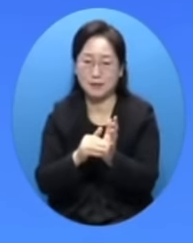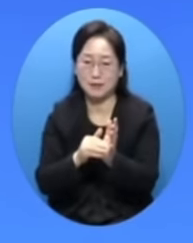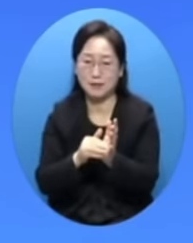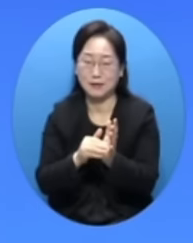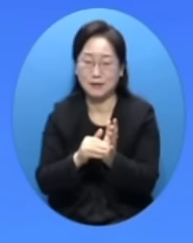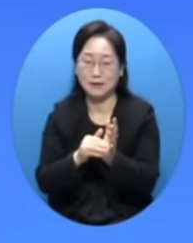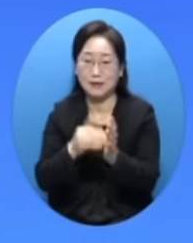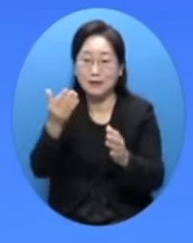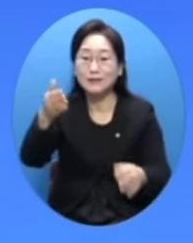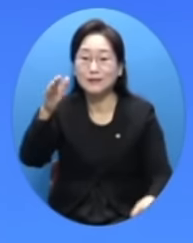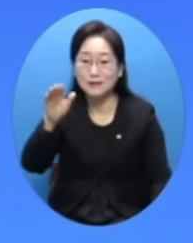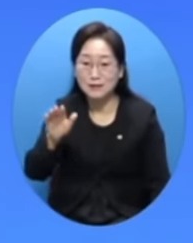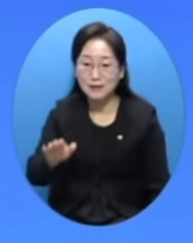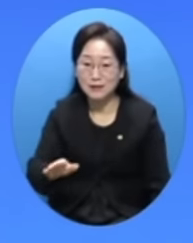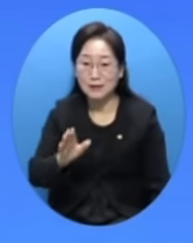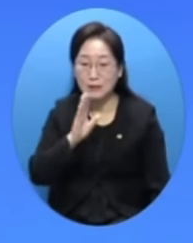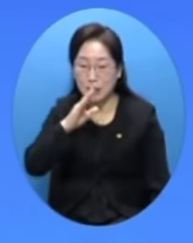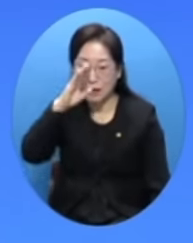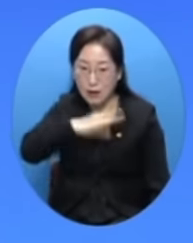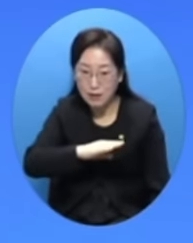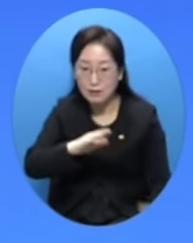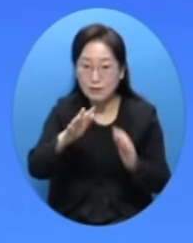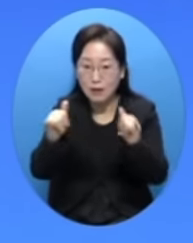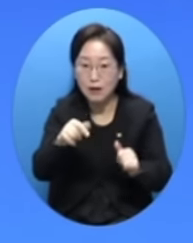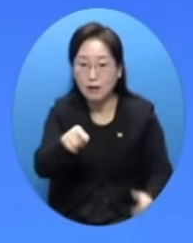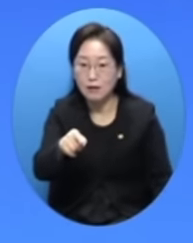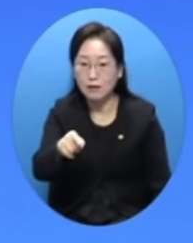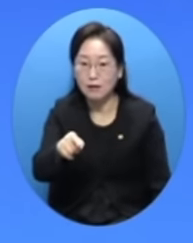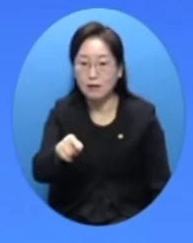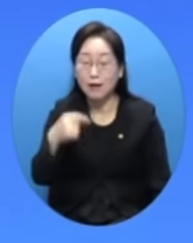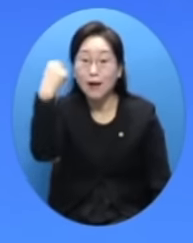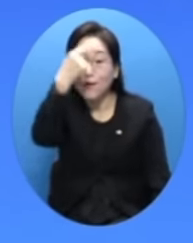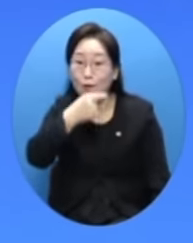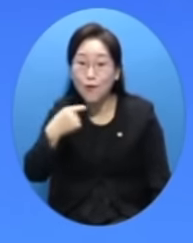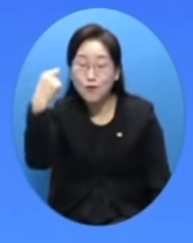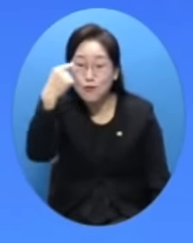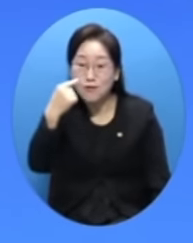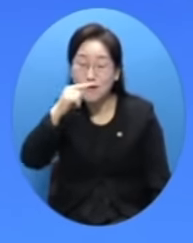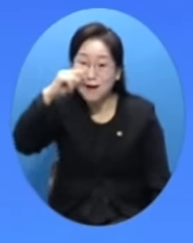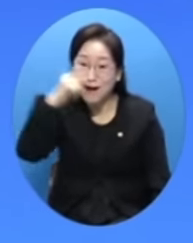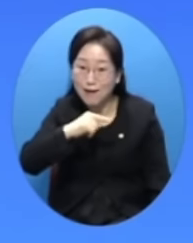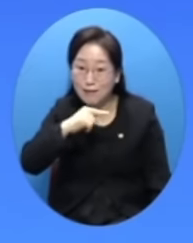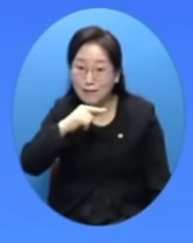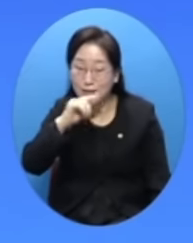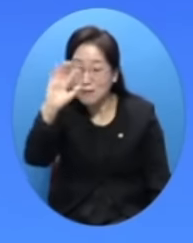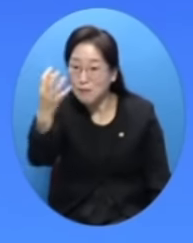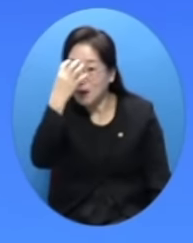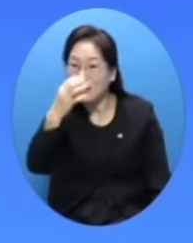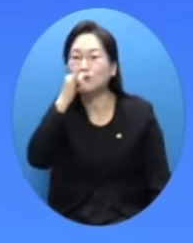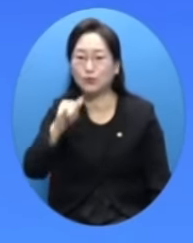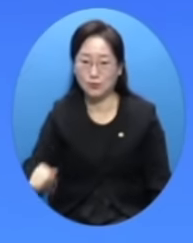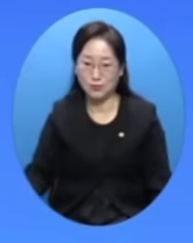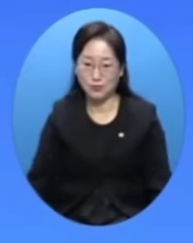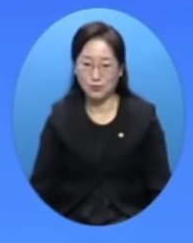그런데 정말 악한 사람은 그 얼굴이 악하다고 쓰여 있는 거 같은 느낌을